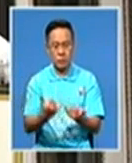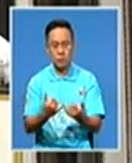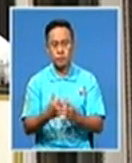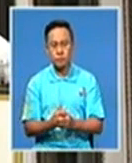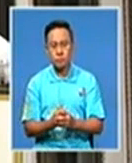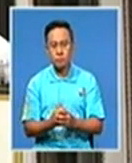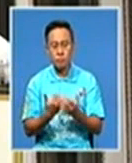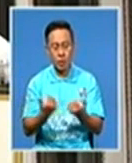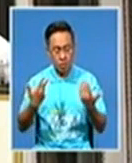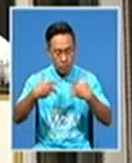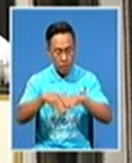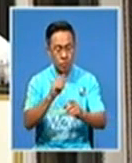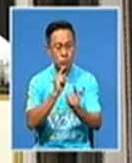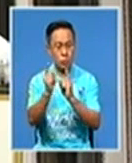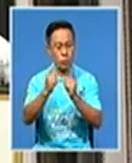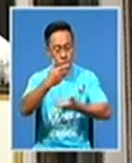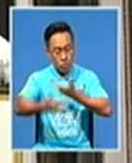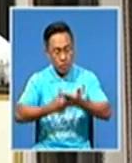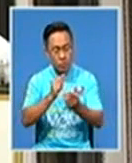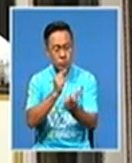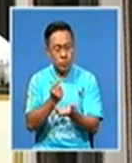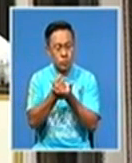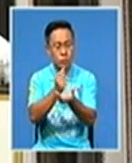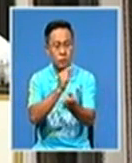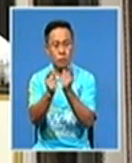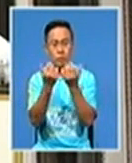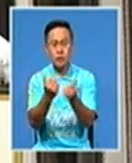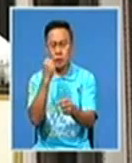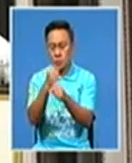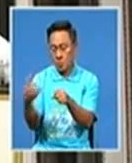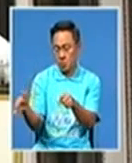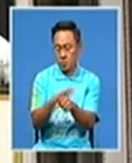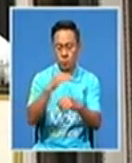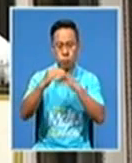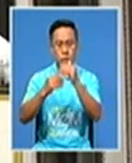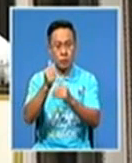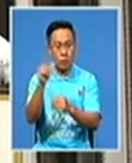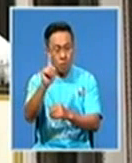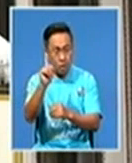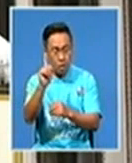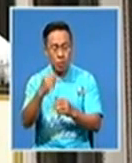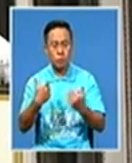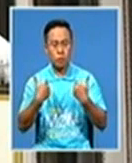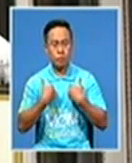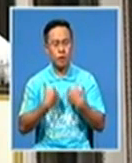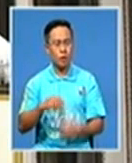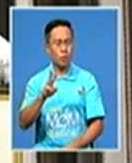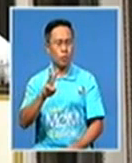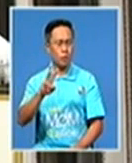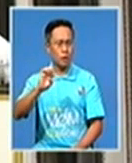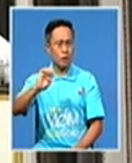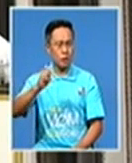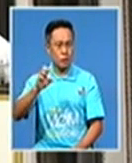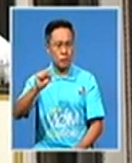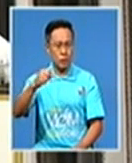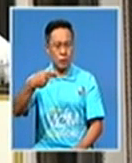ล้วก็จะทำให้ธุรกิจเพื่อสังคมนั้นถ้าหากว่าจะทำให้มีความเข้มแข็งได้นั้นก็จำเป็นจะต้องมีวิสาหกิจเพื่อสังคม